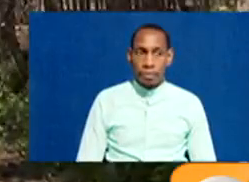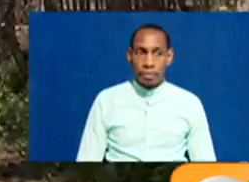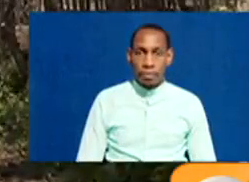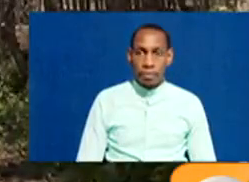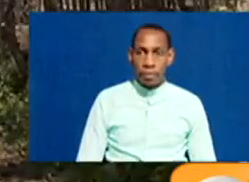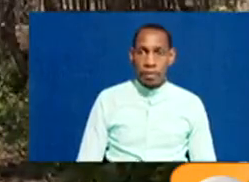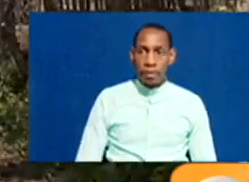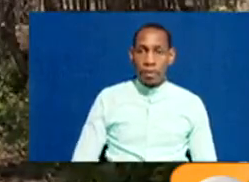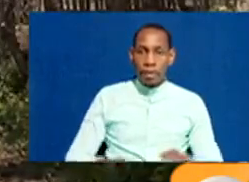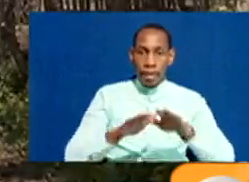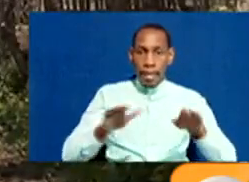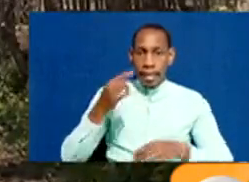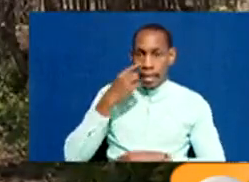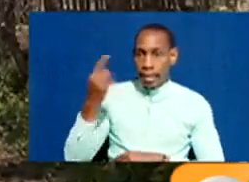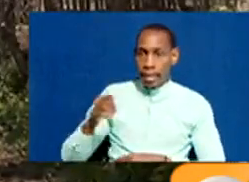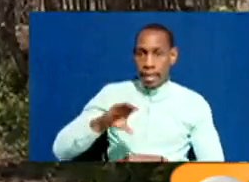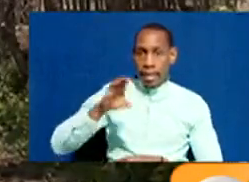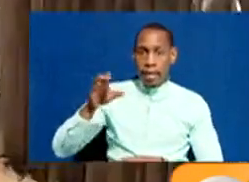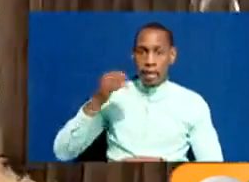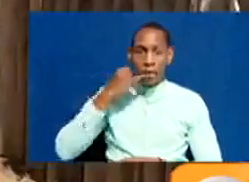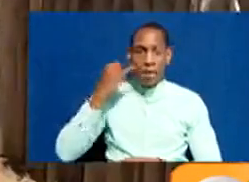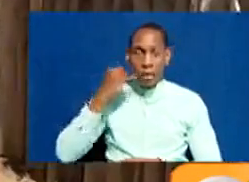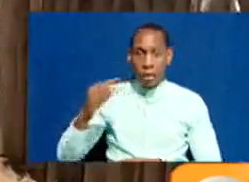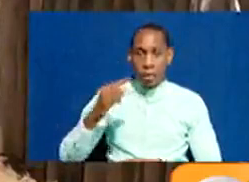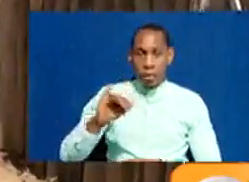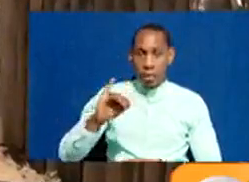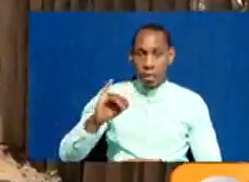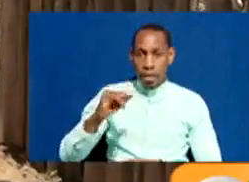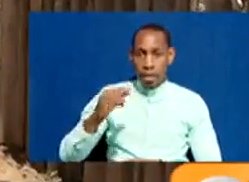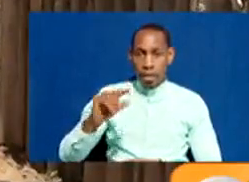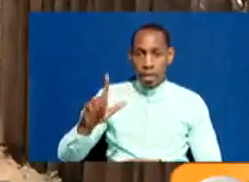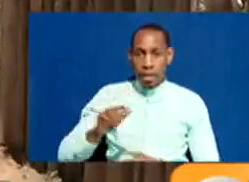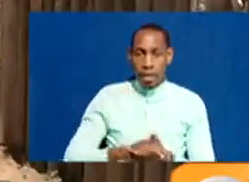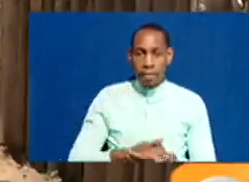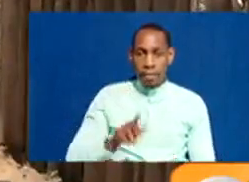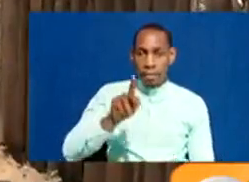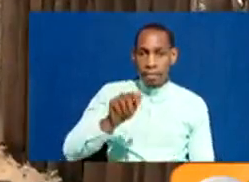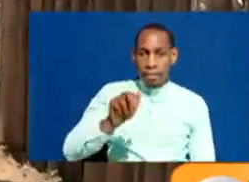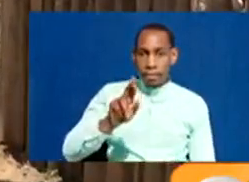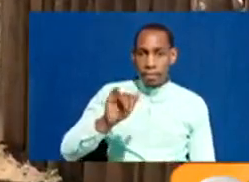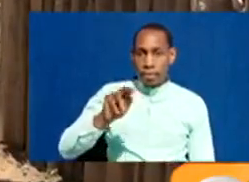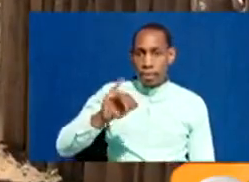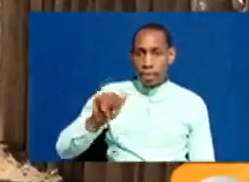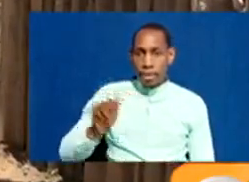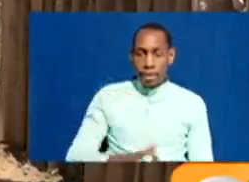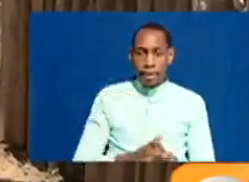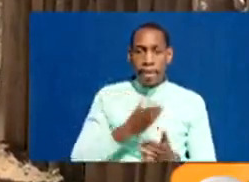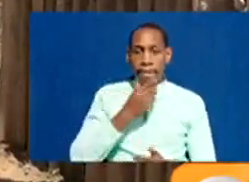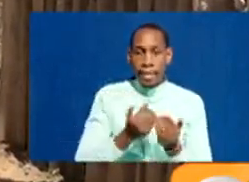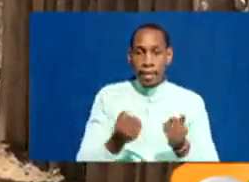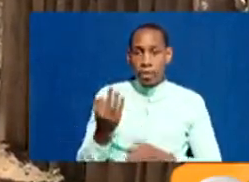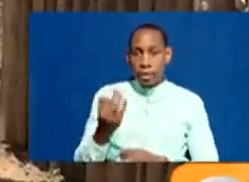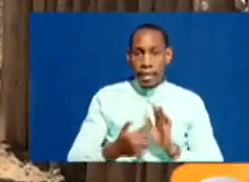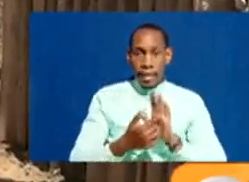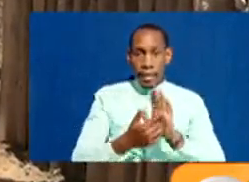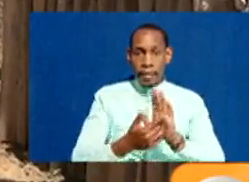Katika boma hii eneo la Elementaita Gilgil, Jackson Karanja, baba ya watoto hawa watatu,